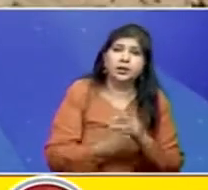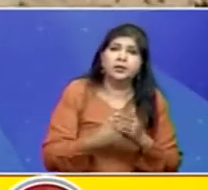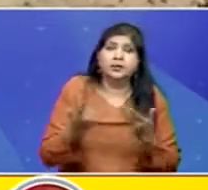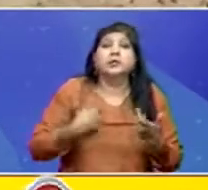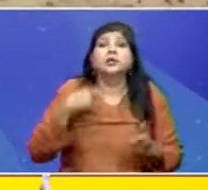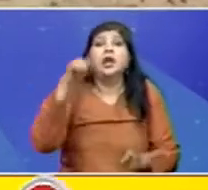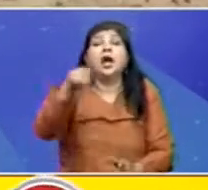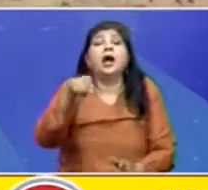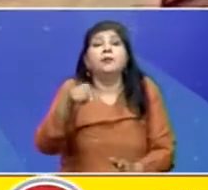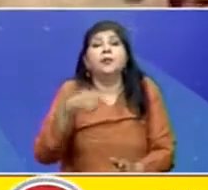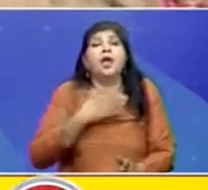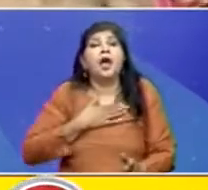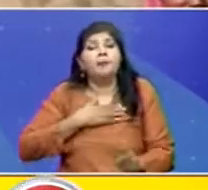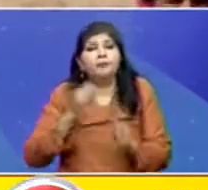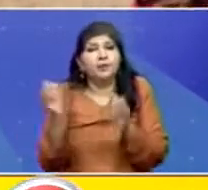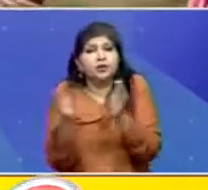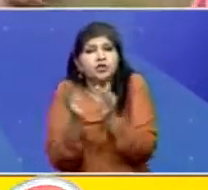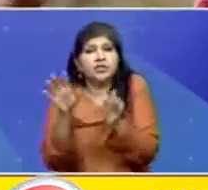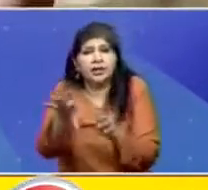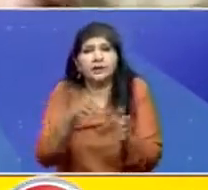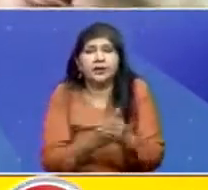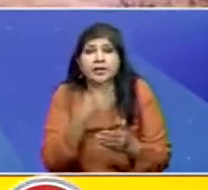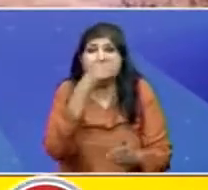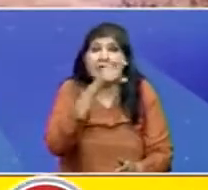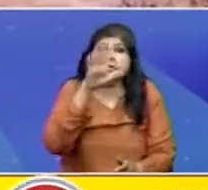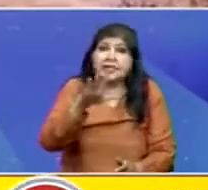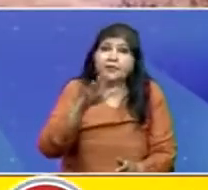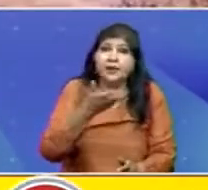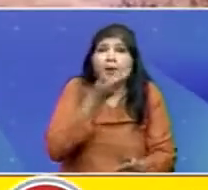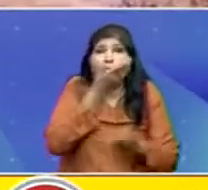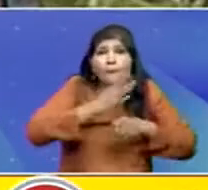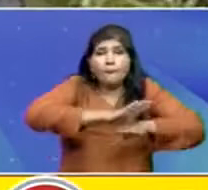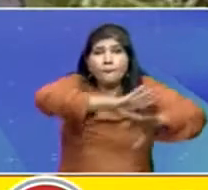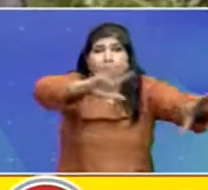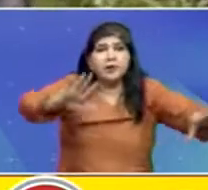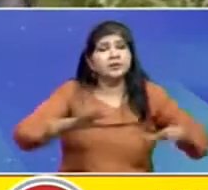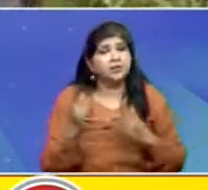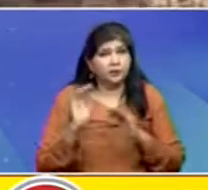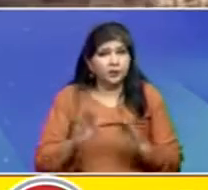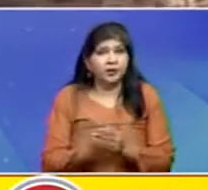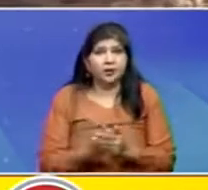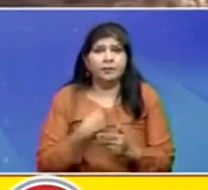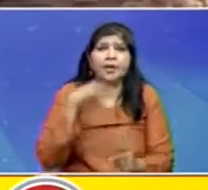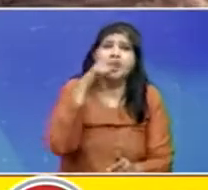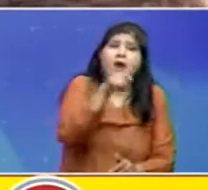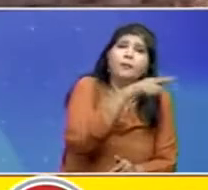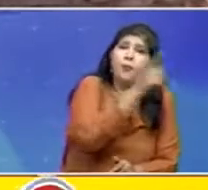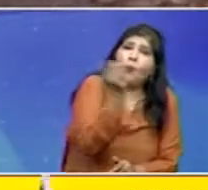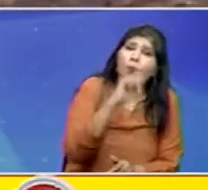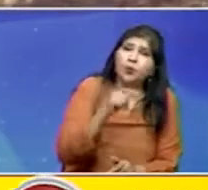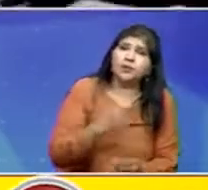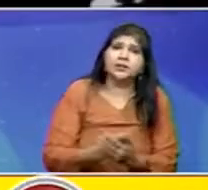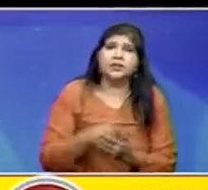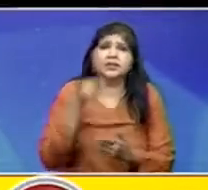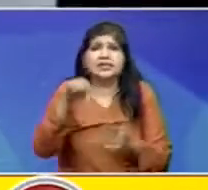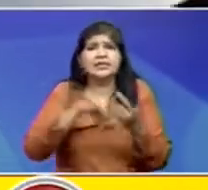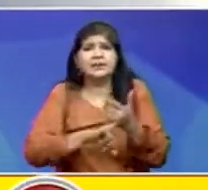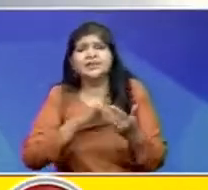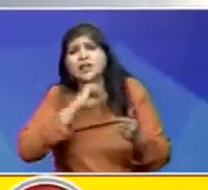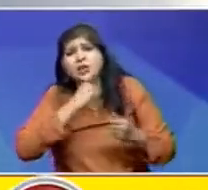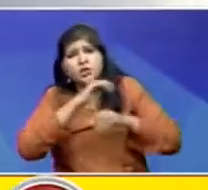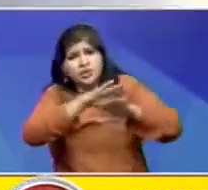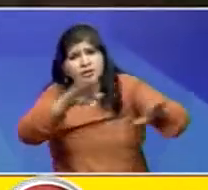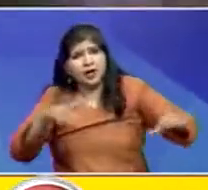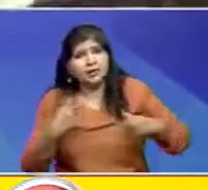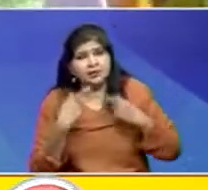आपके अपने शहर में 75 अम्रित सरोवर होंगे मैं आप सभी से और खास कर युवाओं से